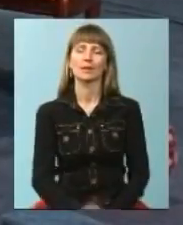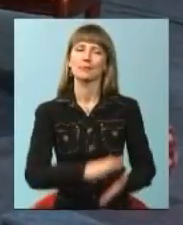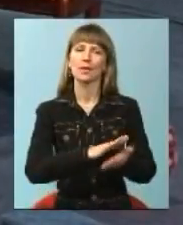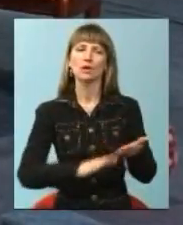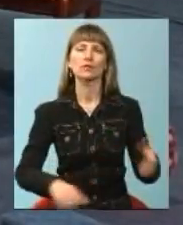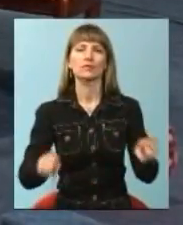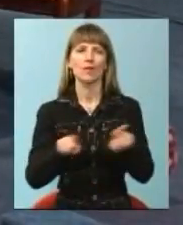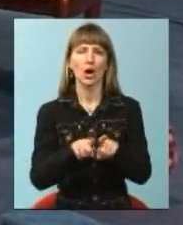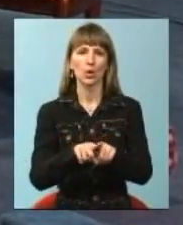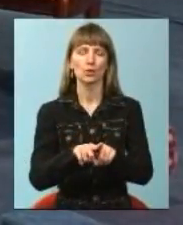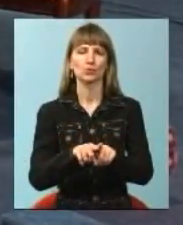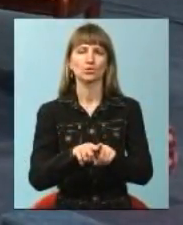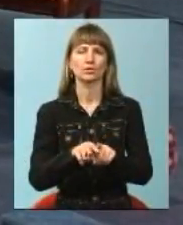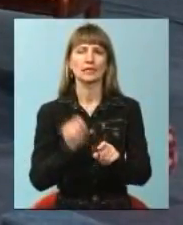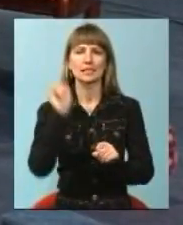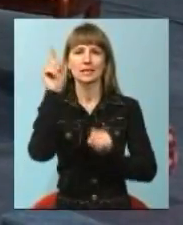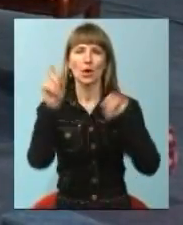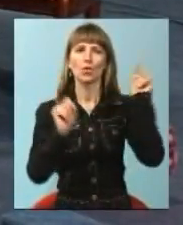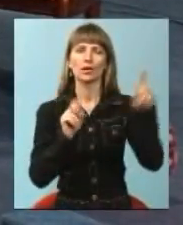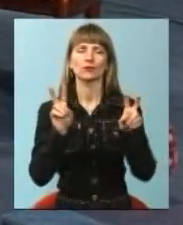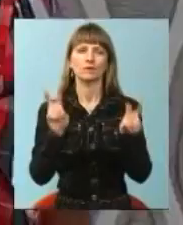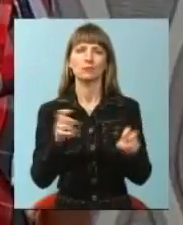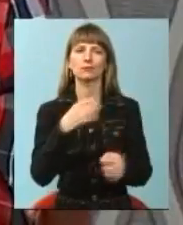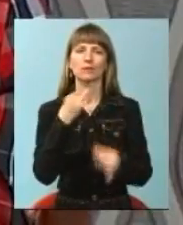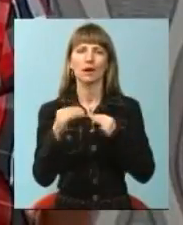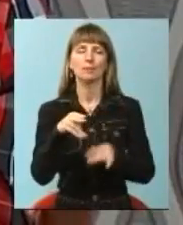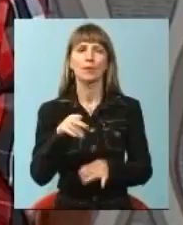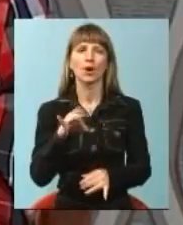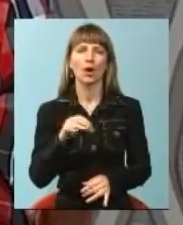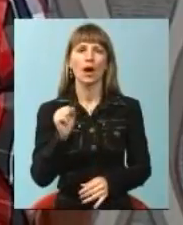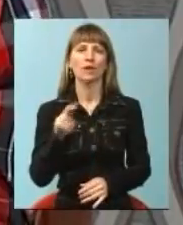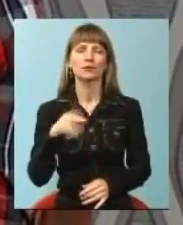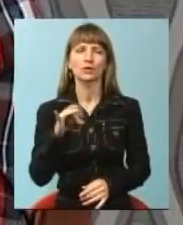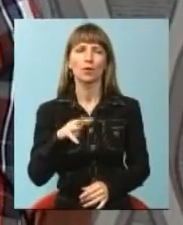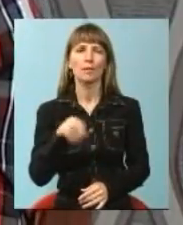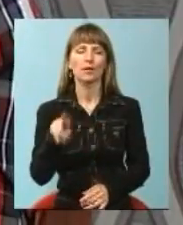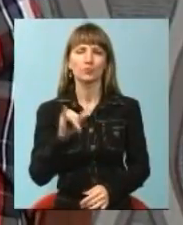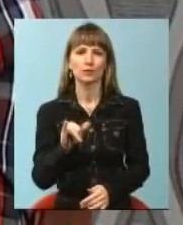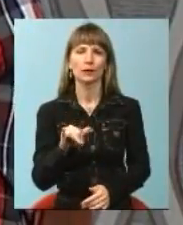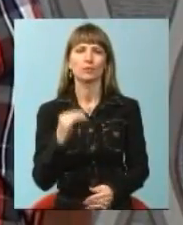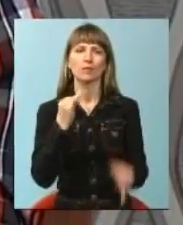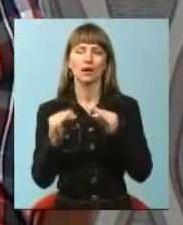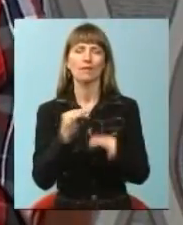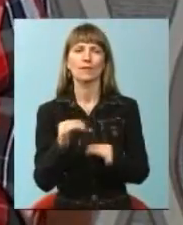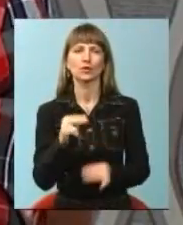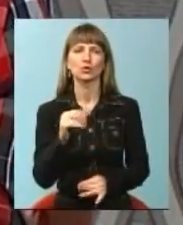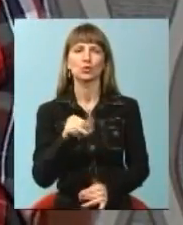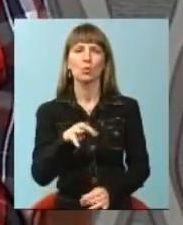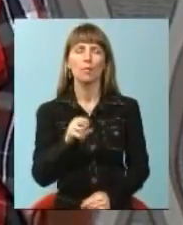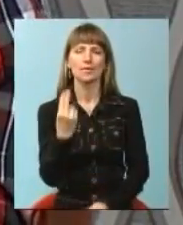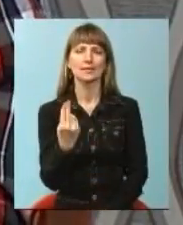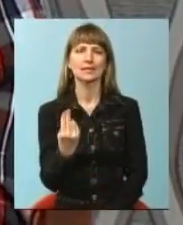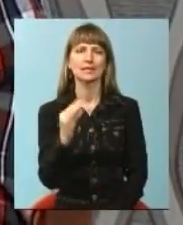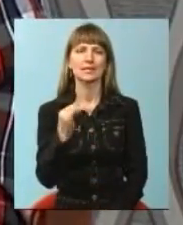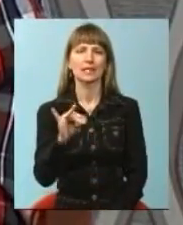Продовжимо також зоряну тему, поговорили про Андромеди, а тепер поговоримо про таке явище, ну і взагалі не явище, а таке видовище, як Чумацький шлях.